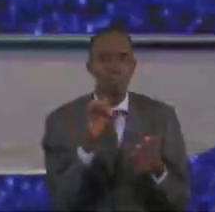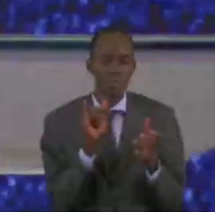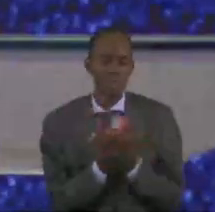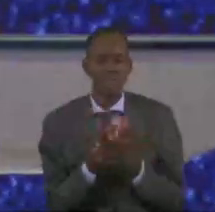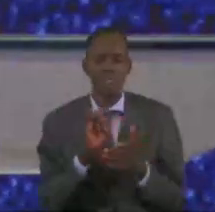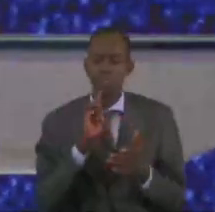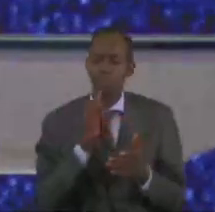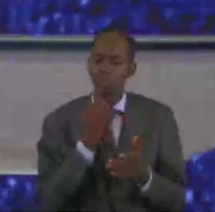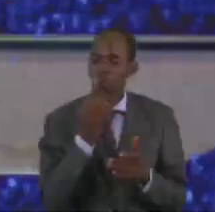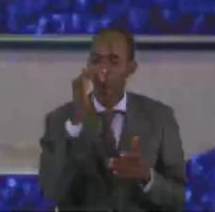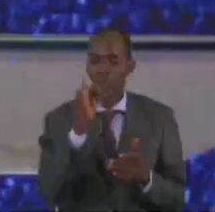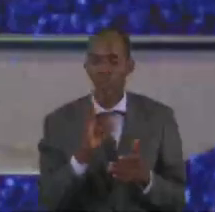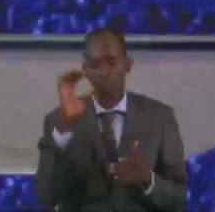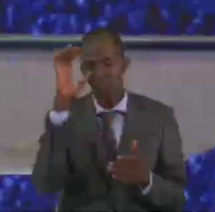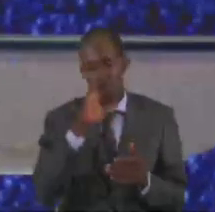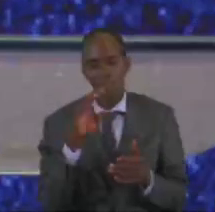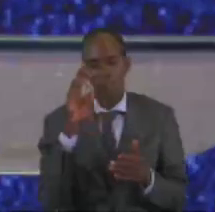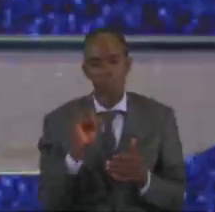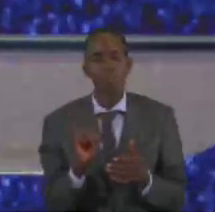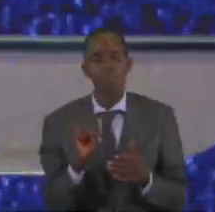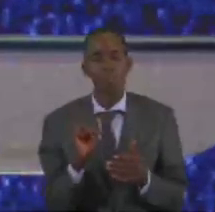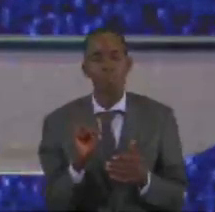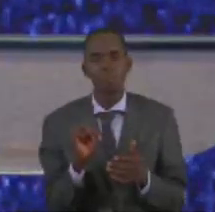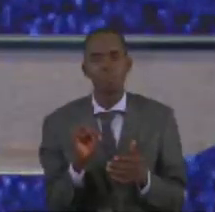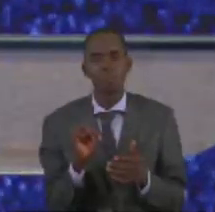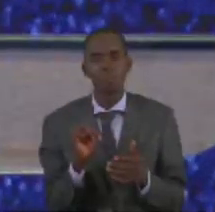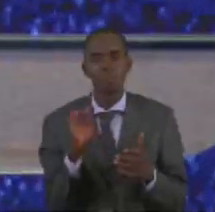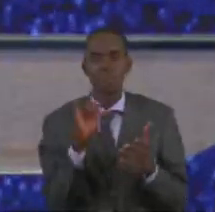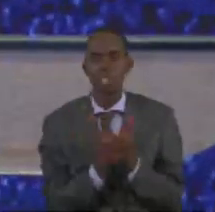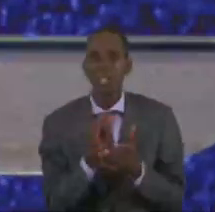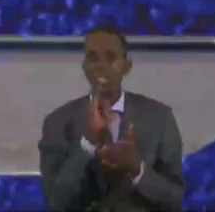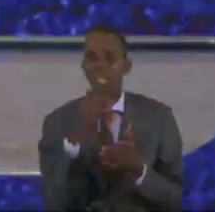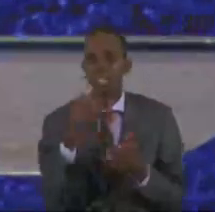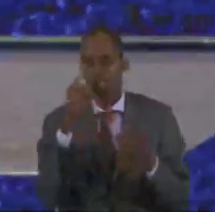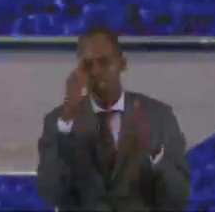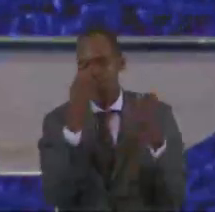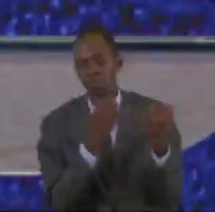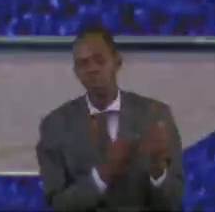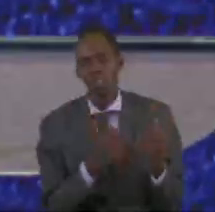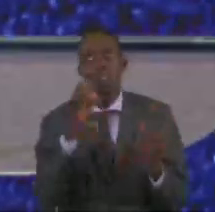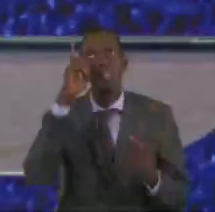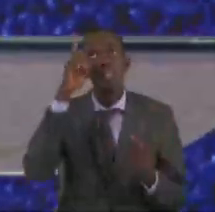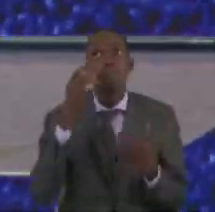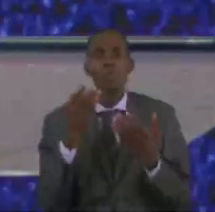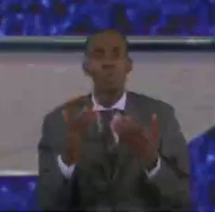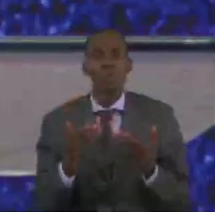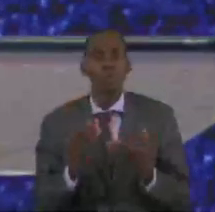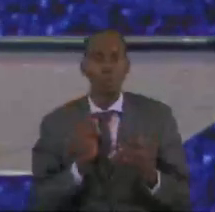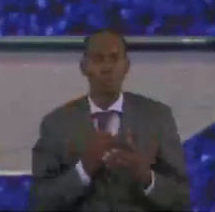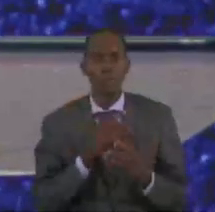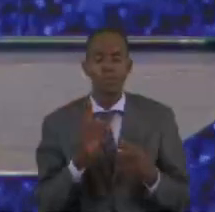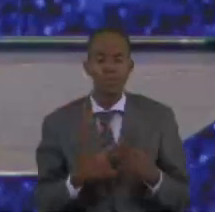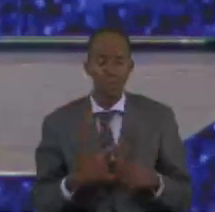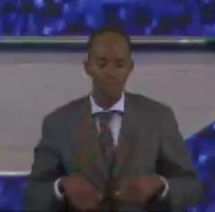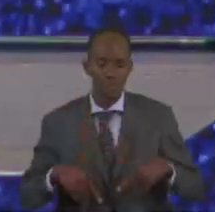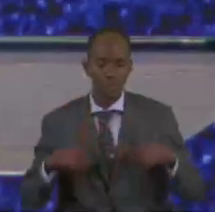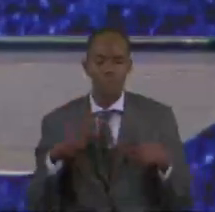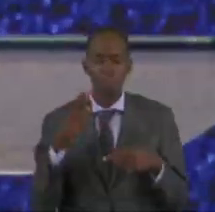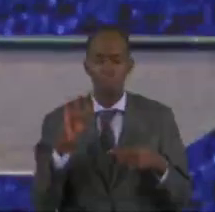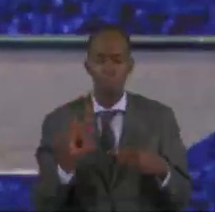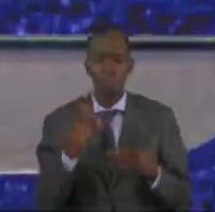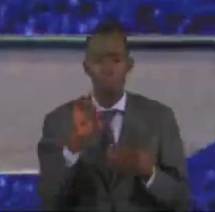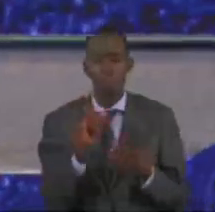qui le cherchent. C'est la foi qui lui plaît et c'est la foi qu'il veut que nous ayons pour